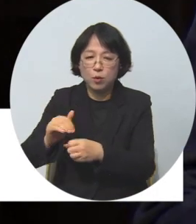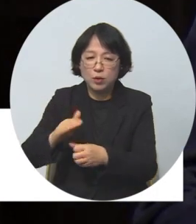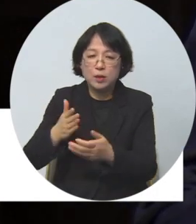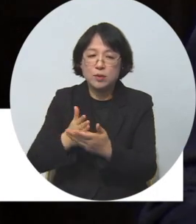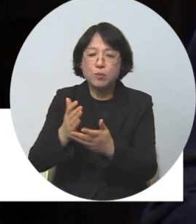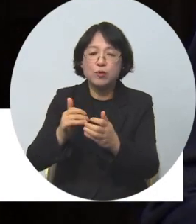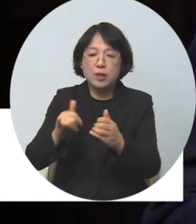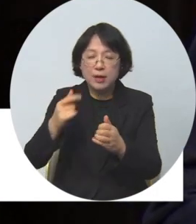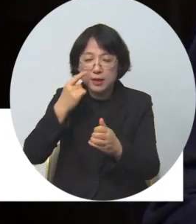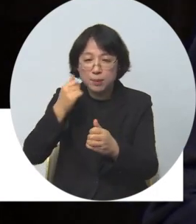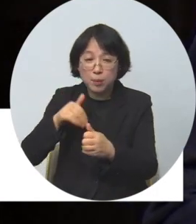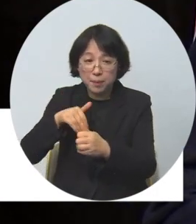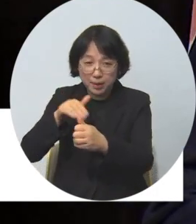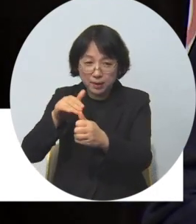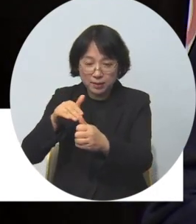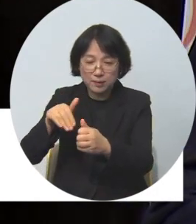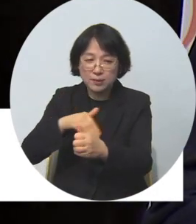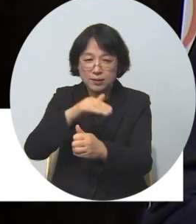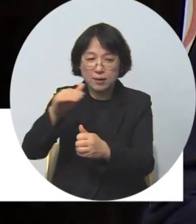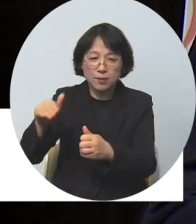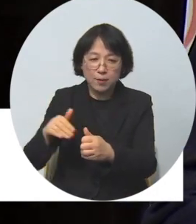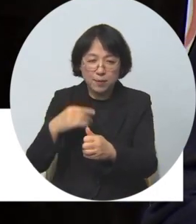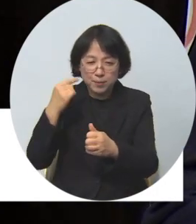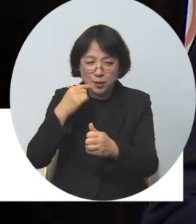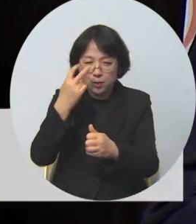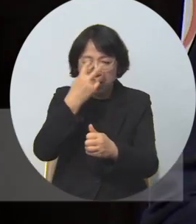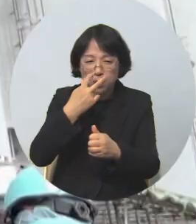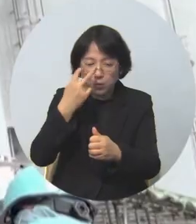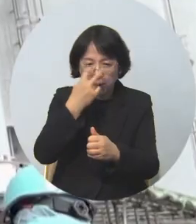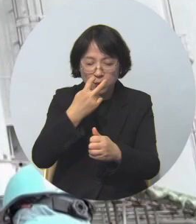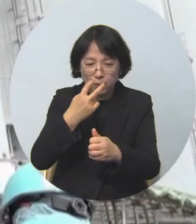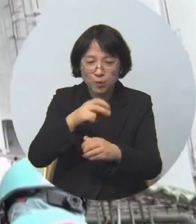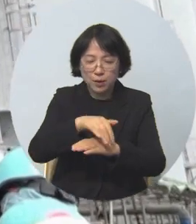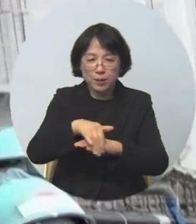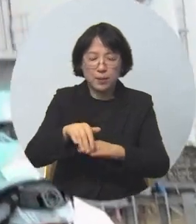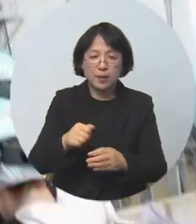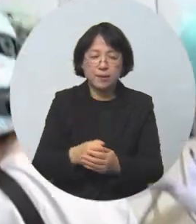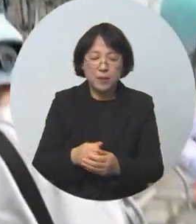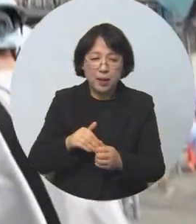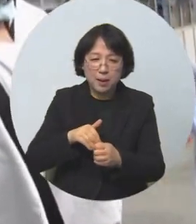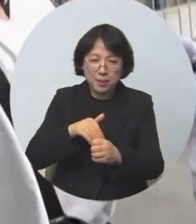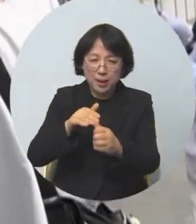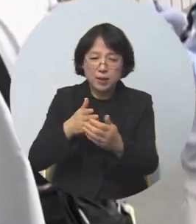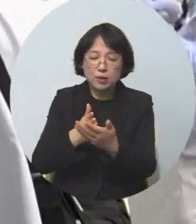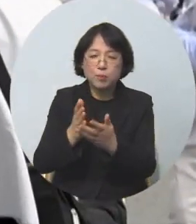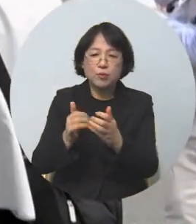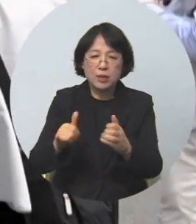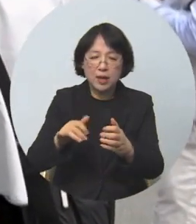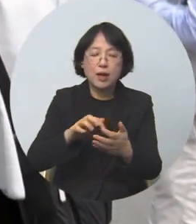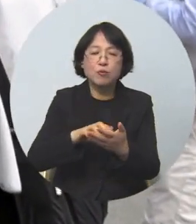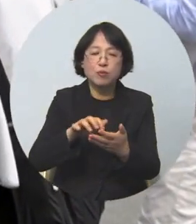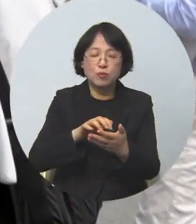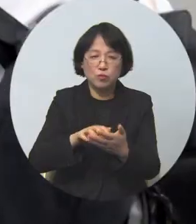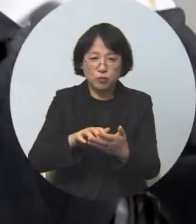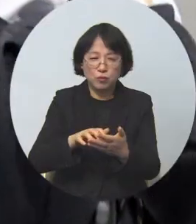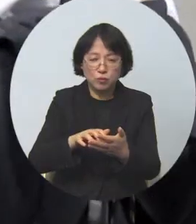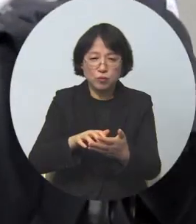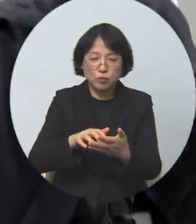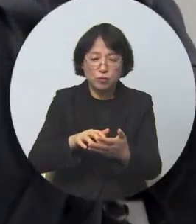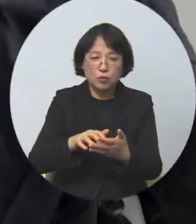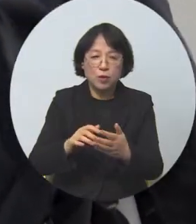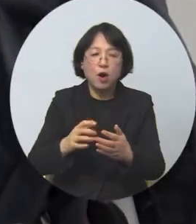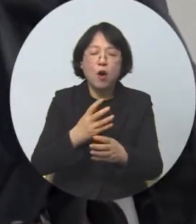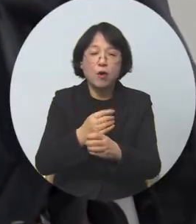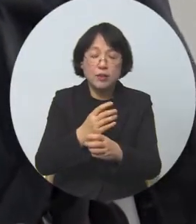현장 상황을 보다 면밀히 확인할 계획입니다 파견될 전문가의 규모나 구체적인 일정 등은